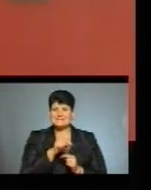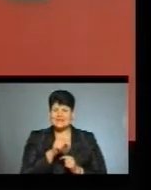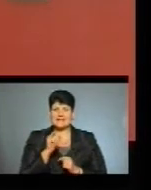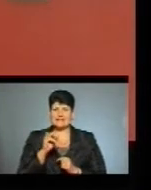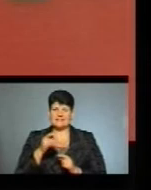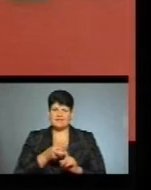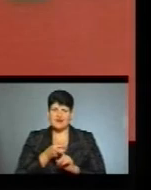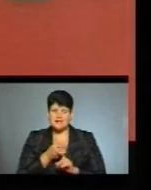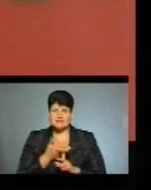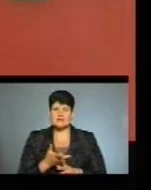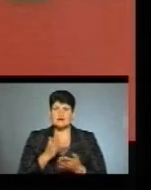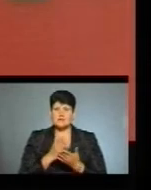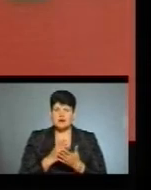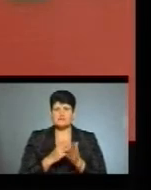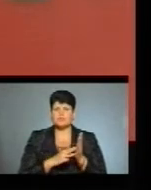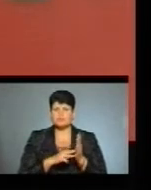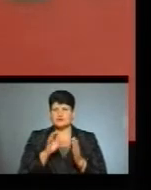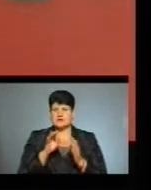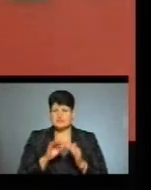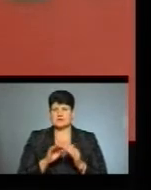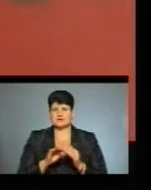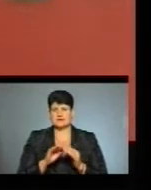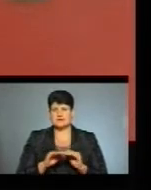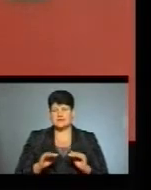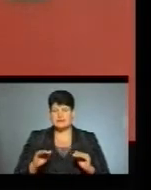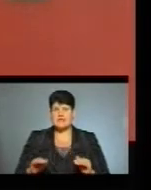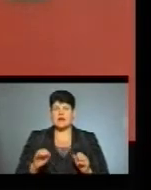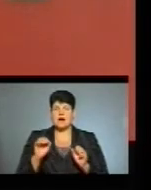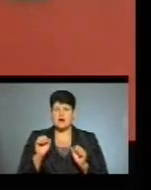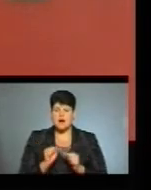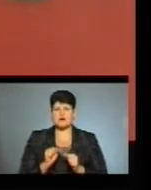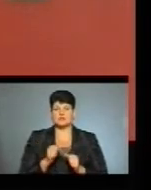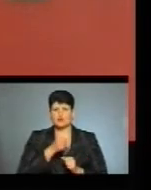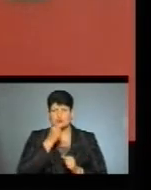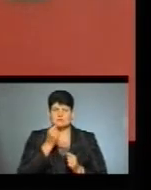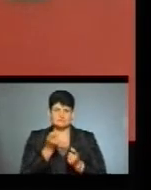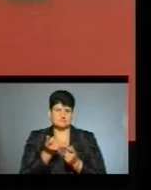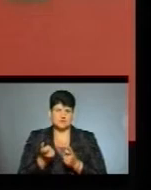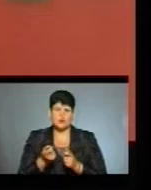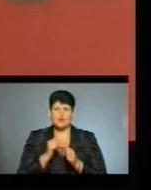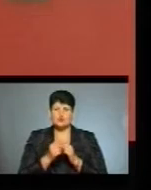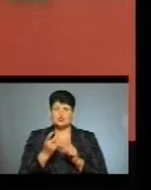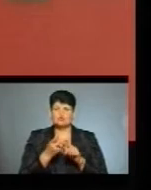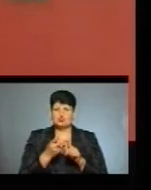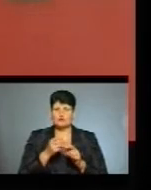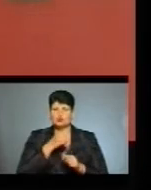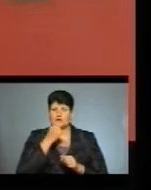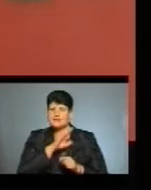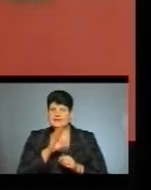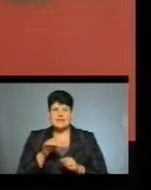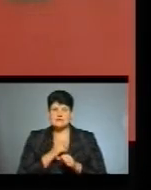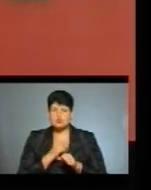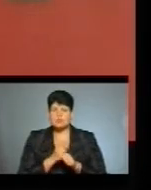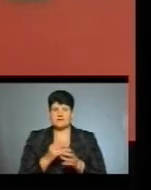лише 70% дітей, а дорослих ще менше. 2018 року кожен другий дорослий не зробив